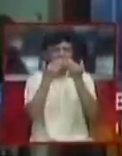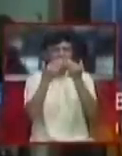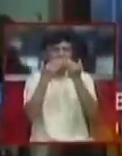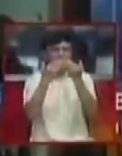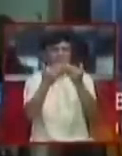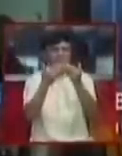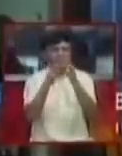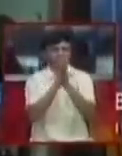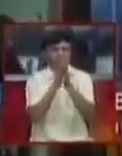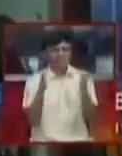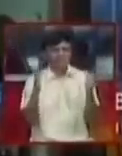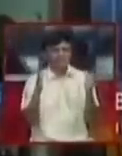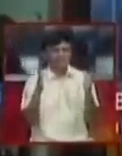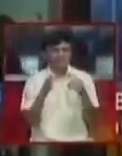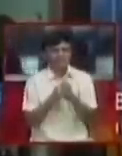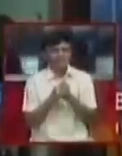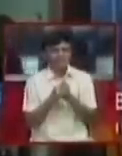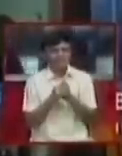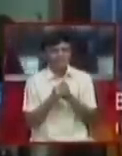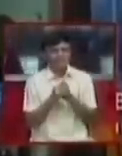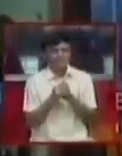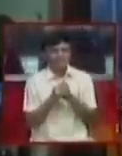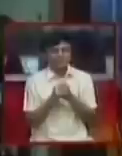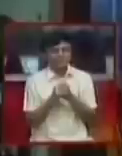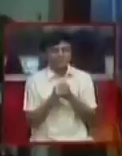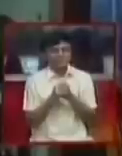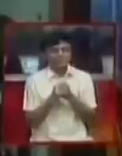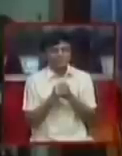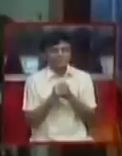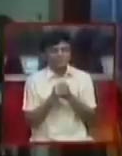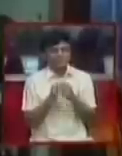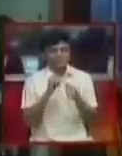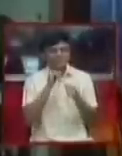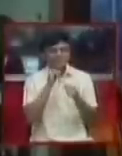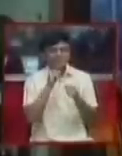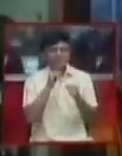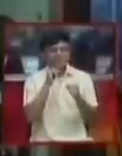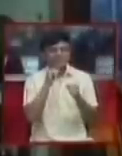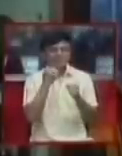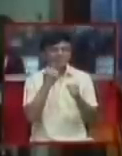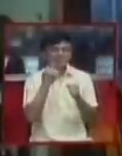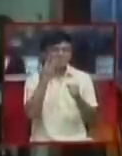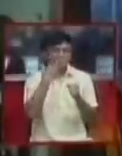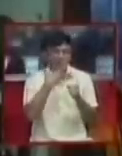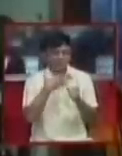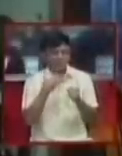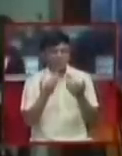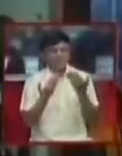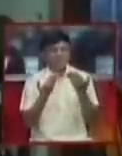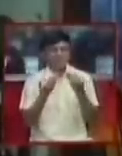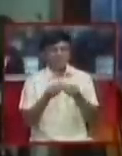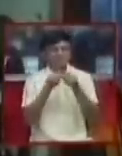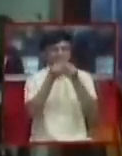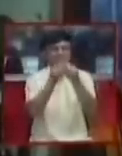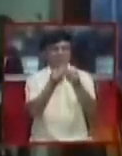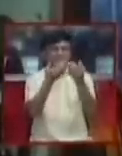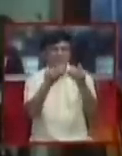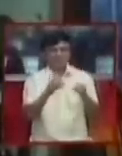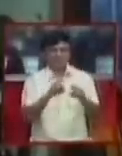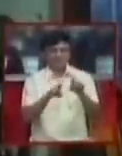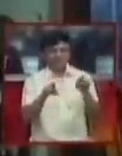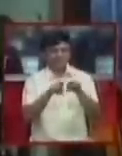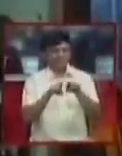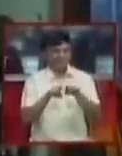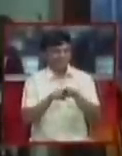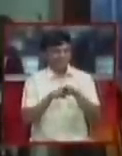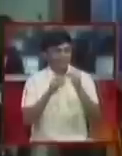nagpapasalamat kami na sobra. At hindi man maganda na nagkaroon ng sakit yung anak ko, pero